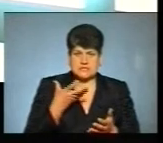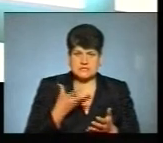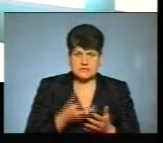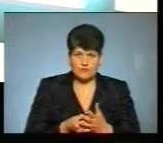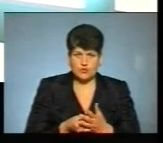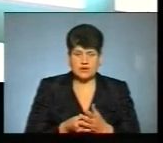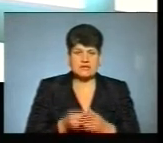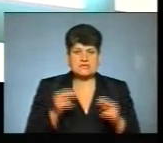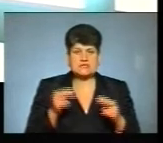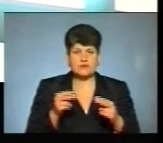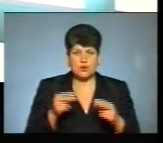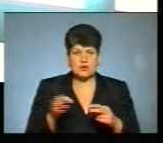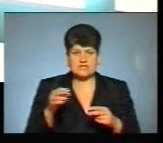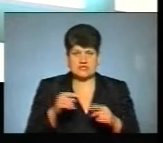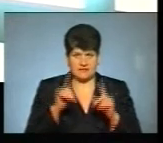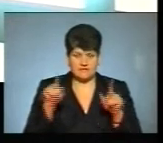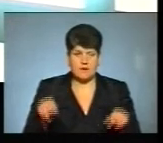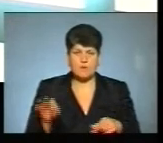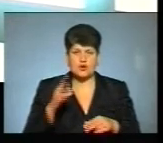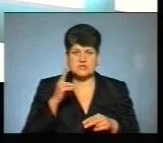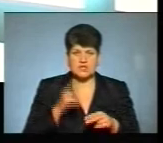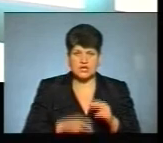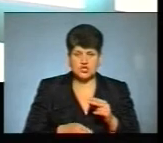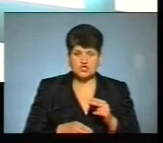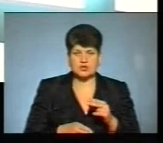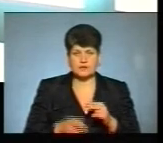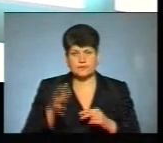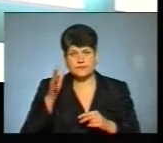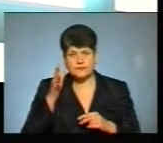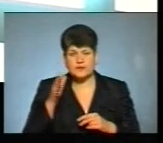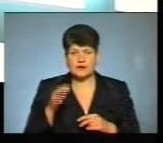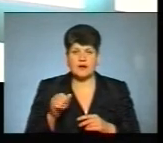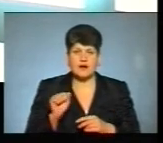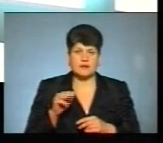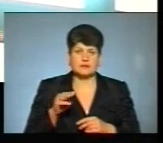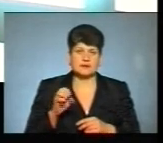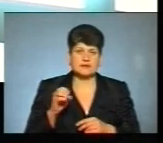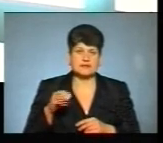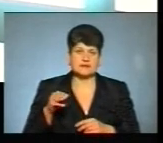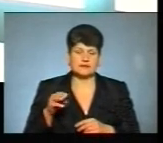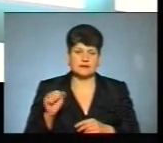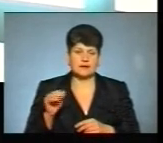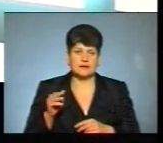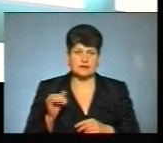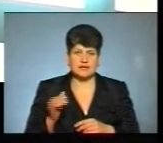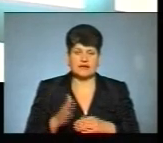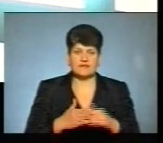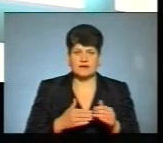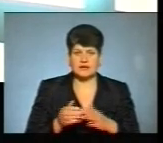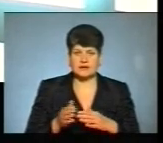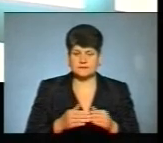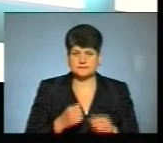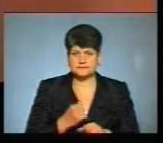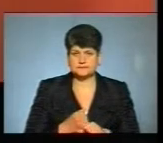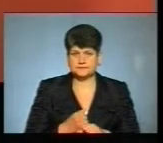як свідоцтва про закінчення загальної середньої складової, так і атестати про щодо кваліфікованого